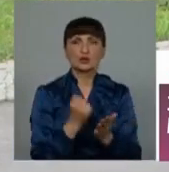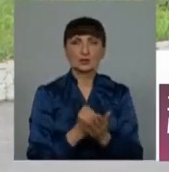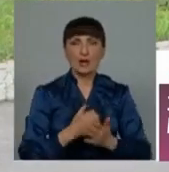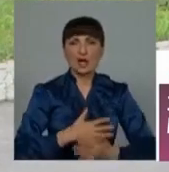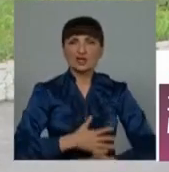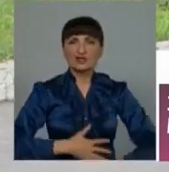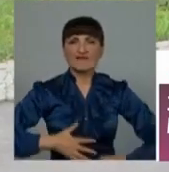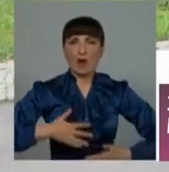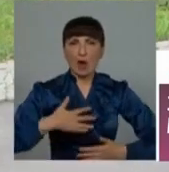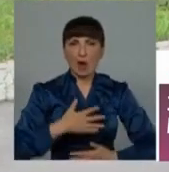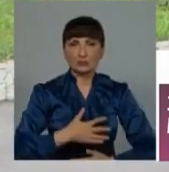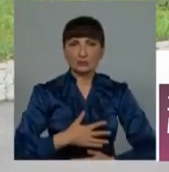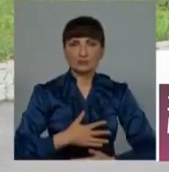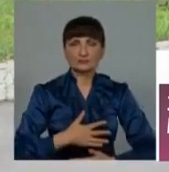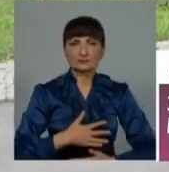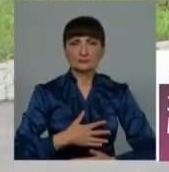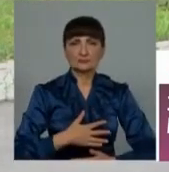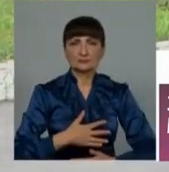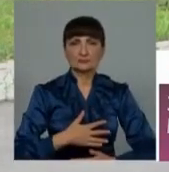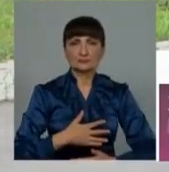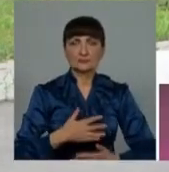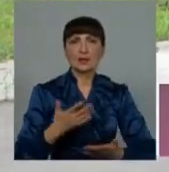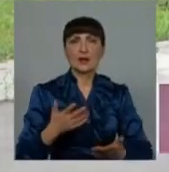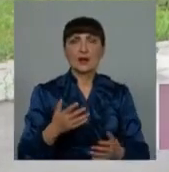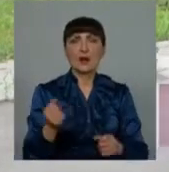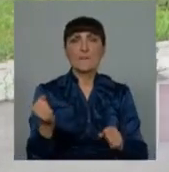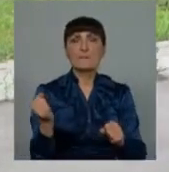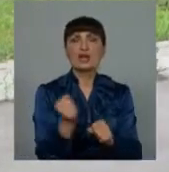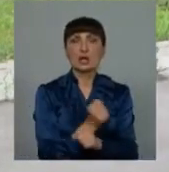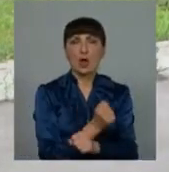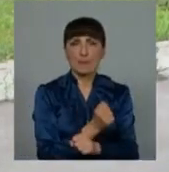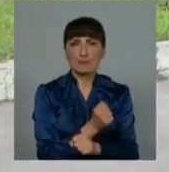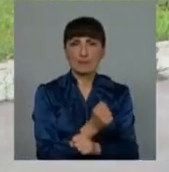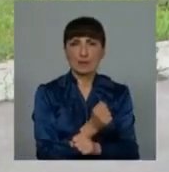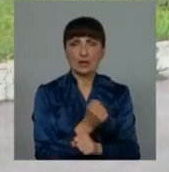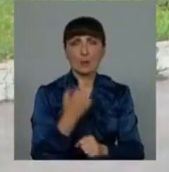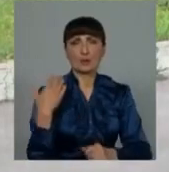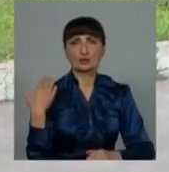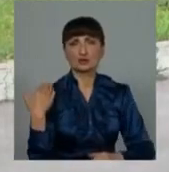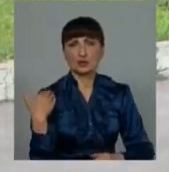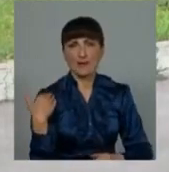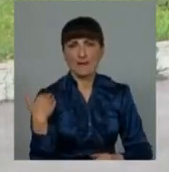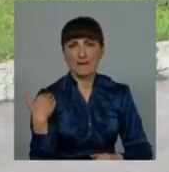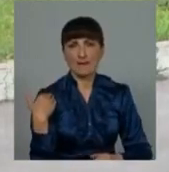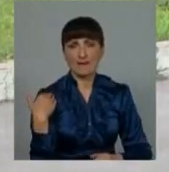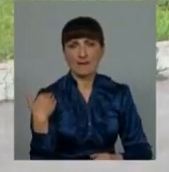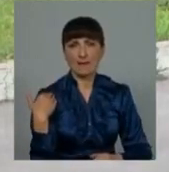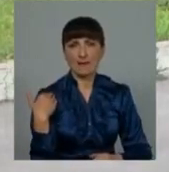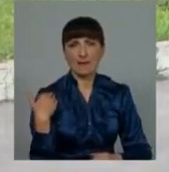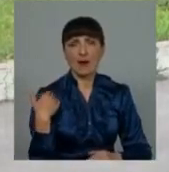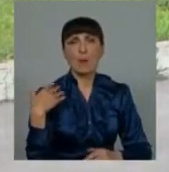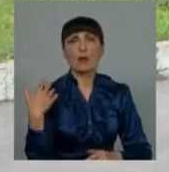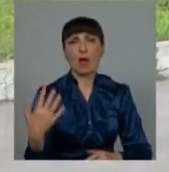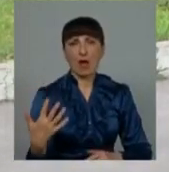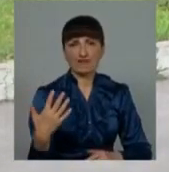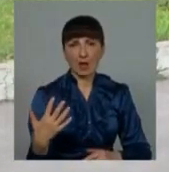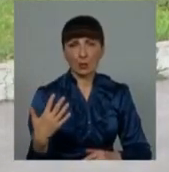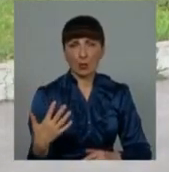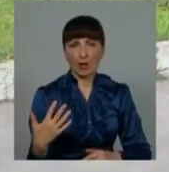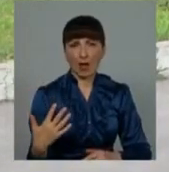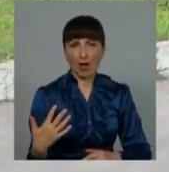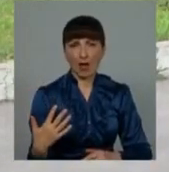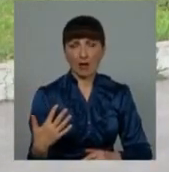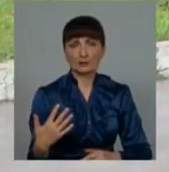брюшной полости органов, перелом плеча, правой руки.